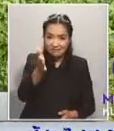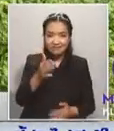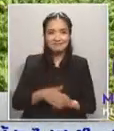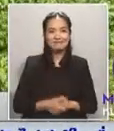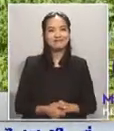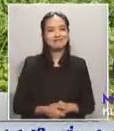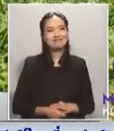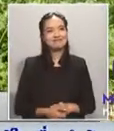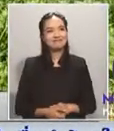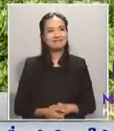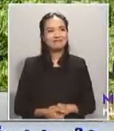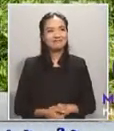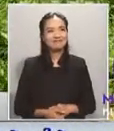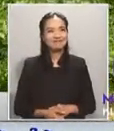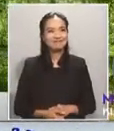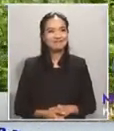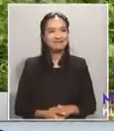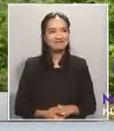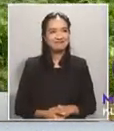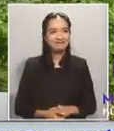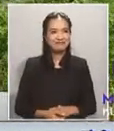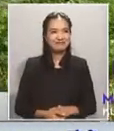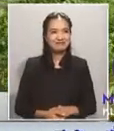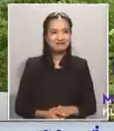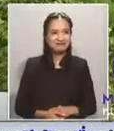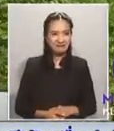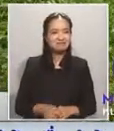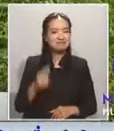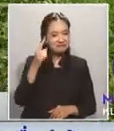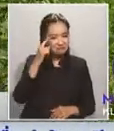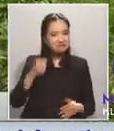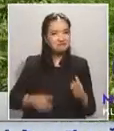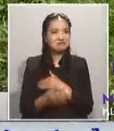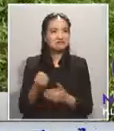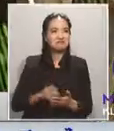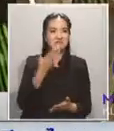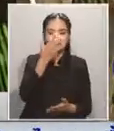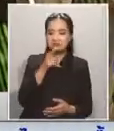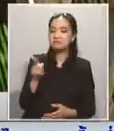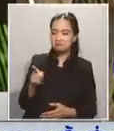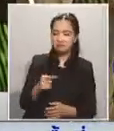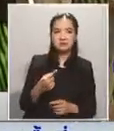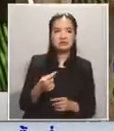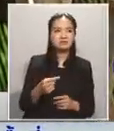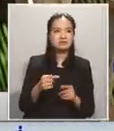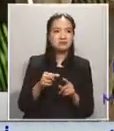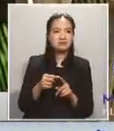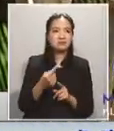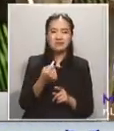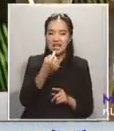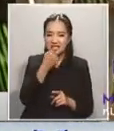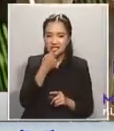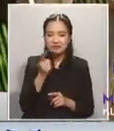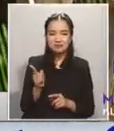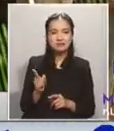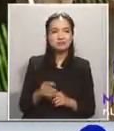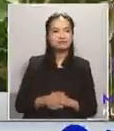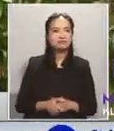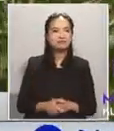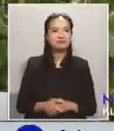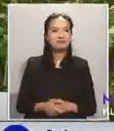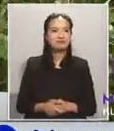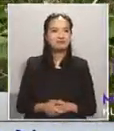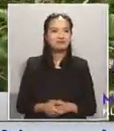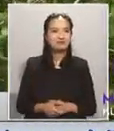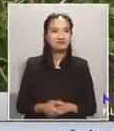ามีโอกาสจะร่ำรวยเพราะว่าพี่เขาปลูกถั่วค่ะ ปลูกถั่วเอามันจะร่ำรวยยังไงอะ ก็นี่ไงถั่วนี่ไงมันกำลังจะพันล้าน